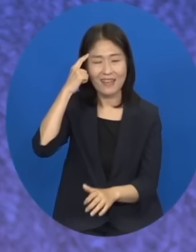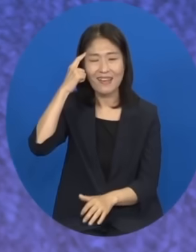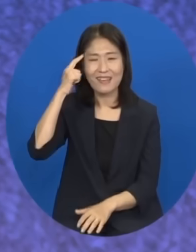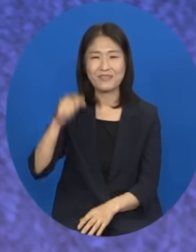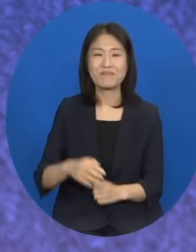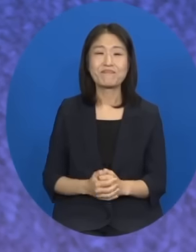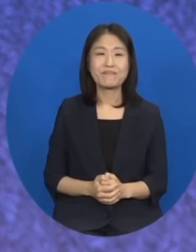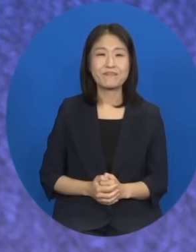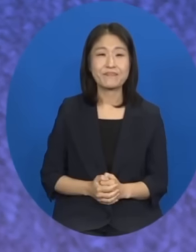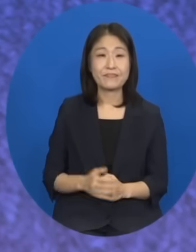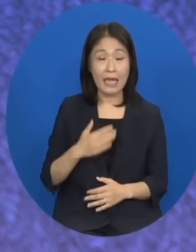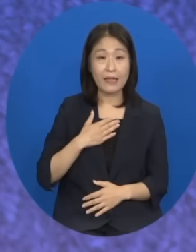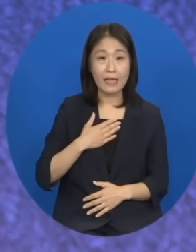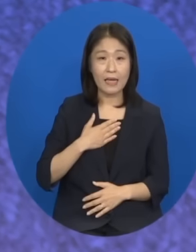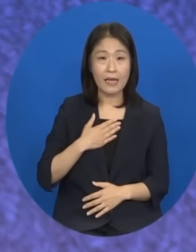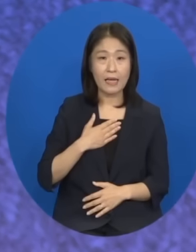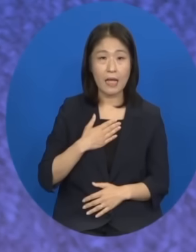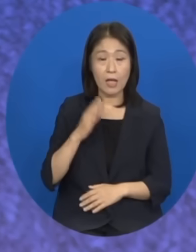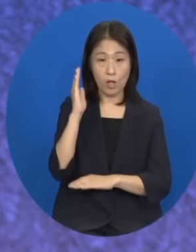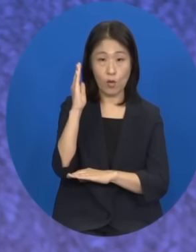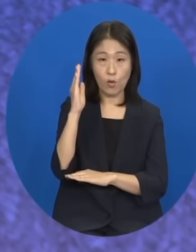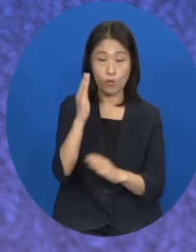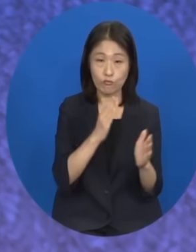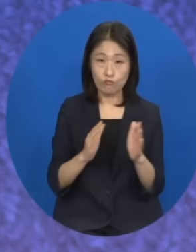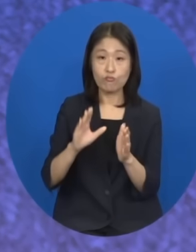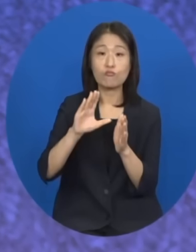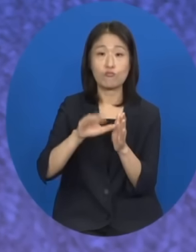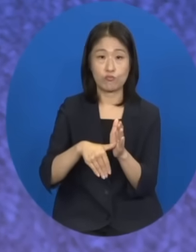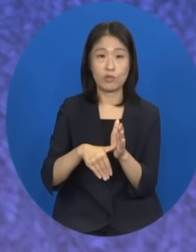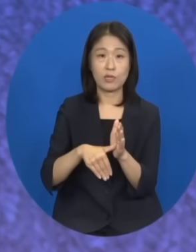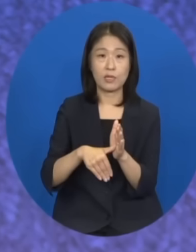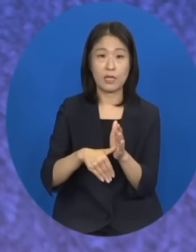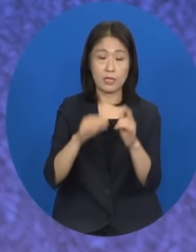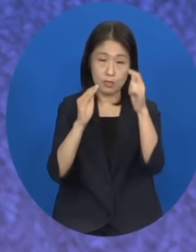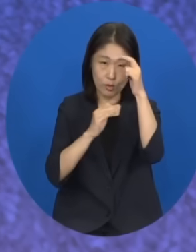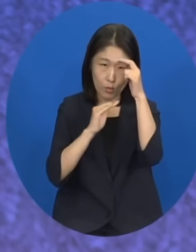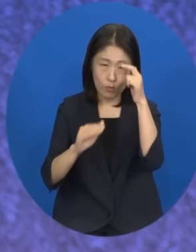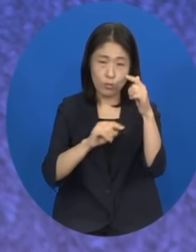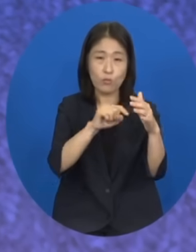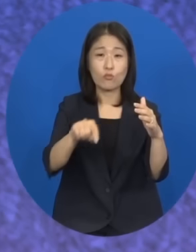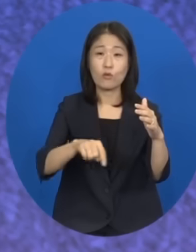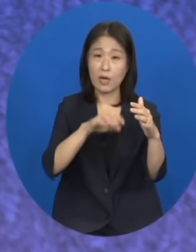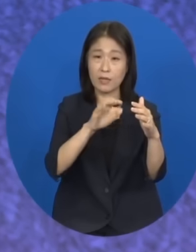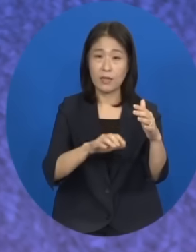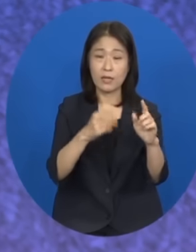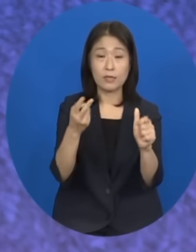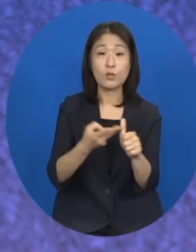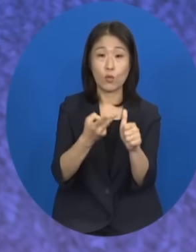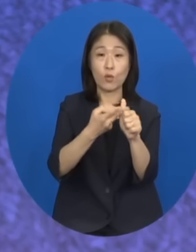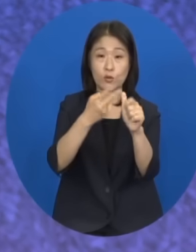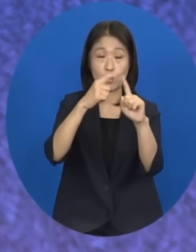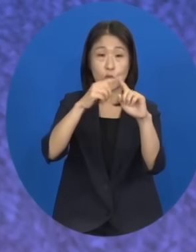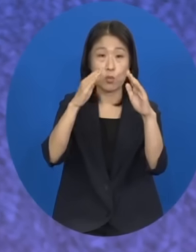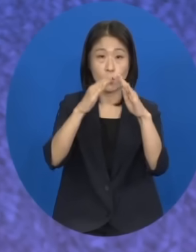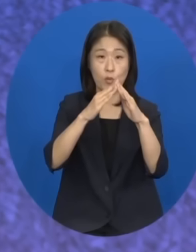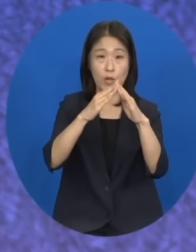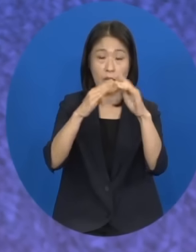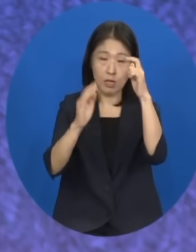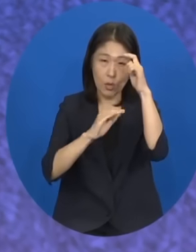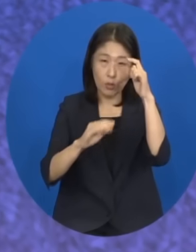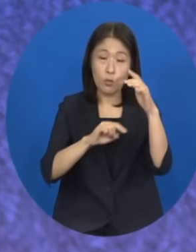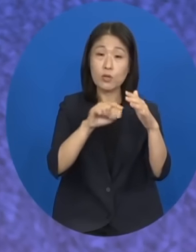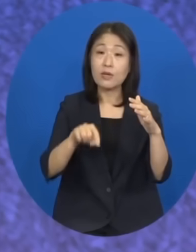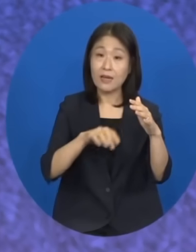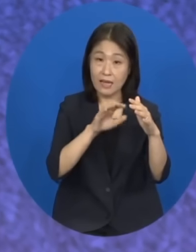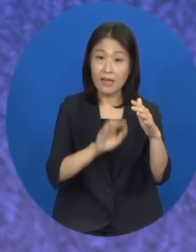말씀을 준비하다가 선한목자교회 교우들 안에도 실제로 매일 주님과